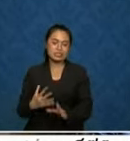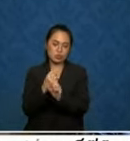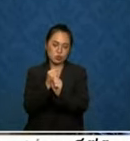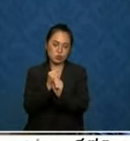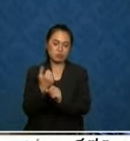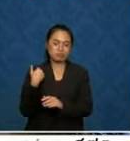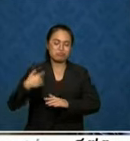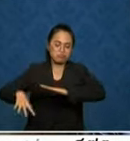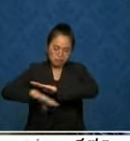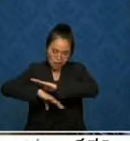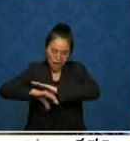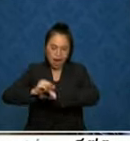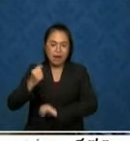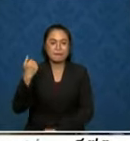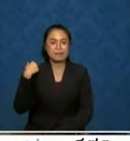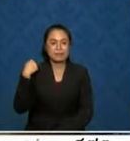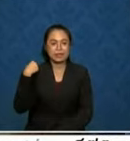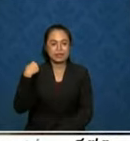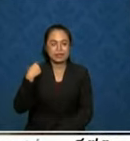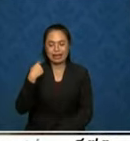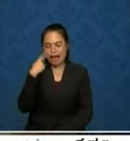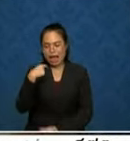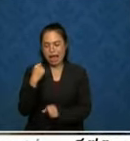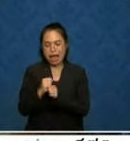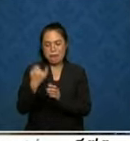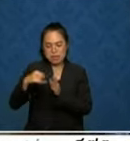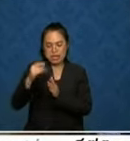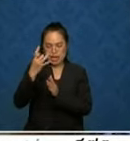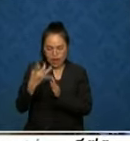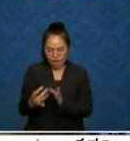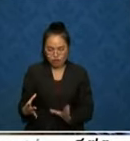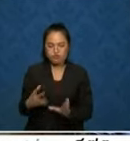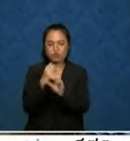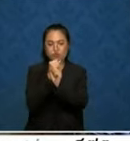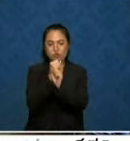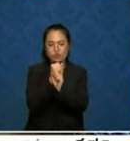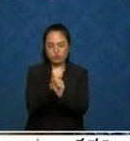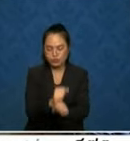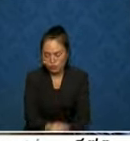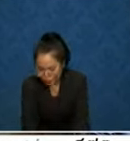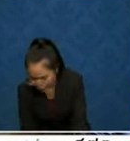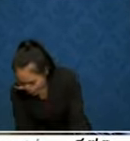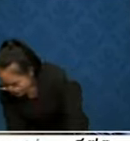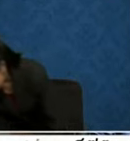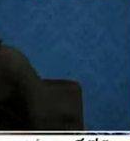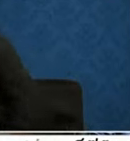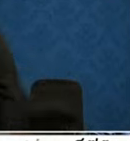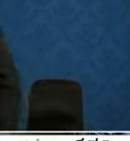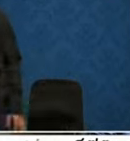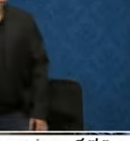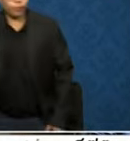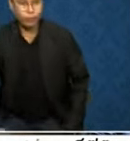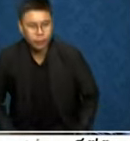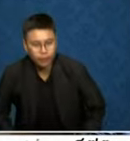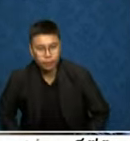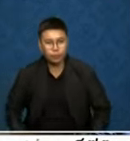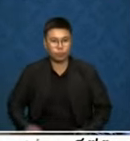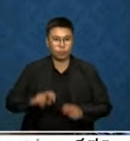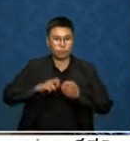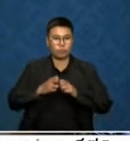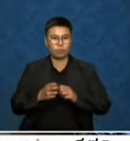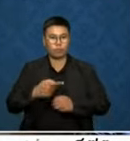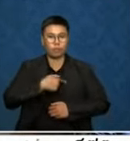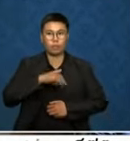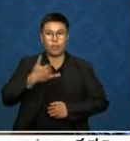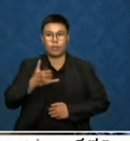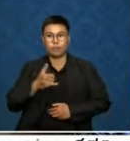ครับว่าข้อหาการกระทำความผิดนั้นมีอะไรบ้างปัญหาต่อมาก็คือว่าวันนี้ครับเราชักไม่แน่ใจนะครับ